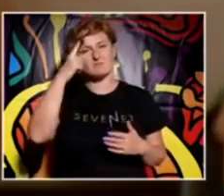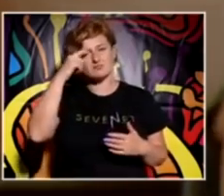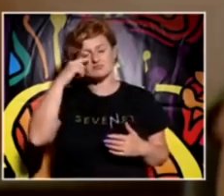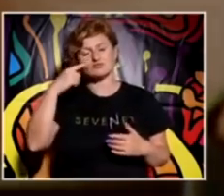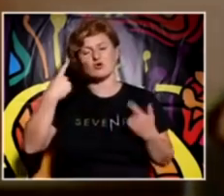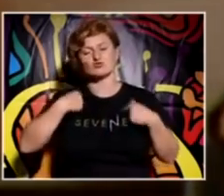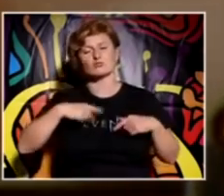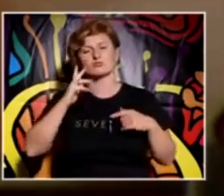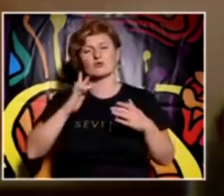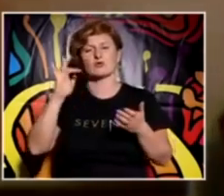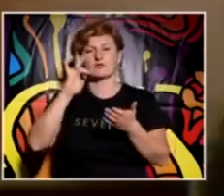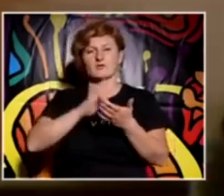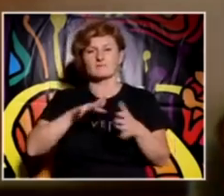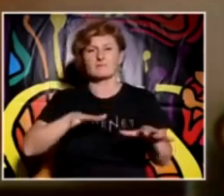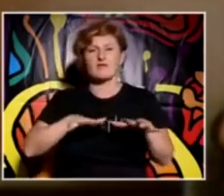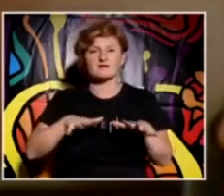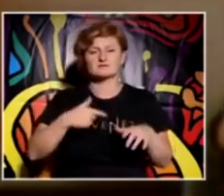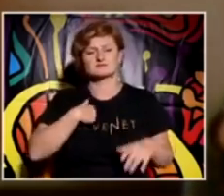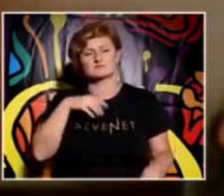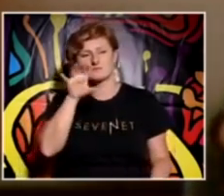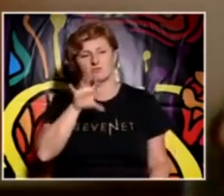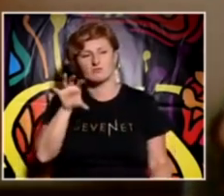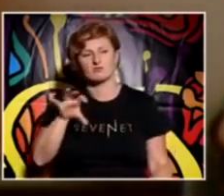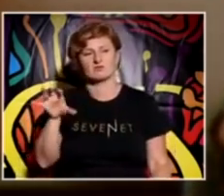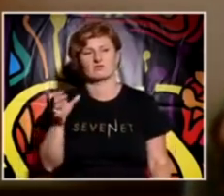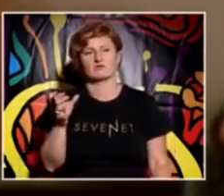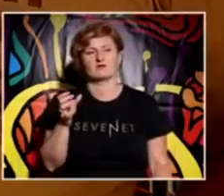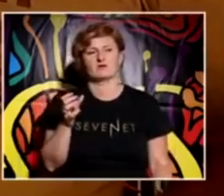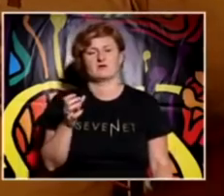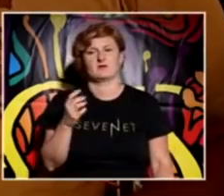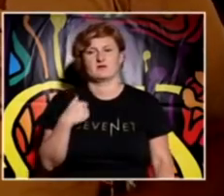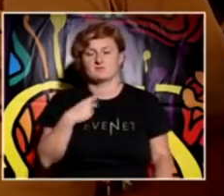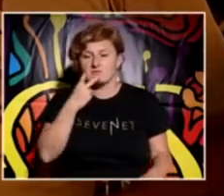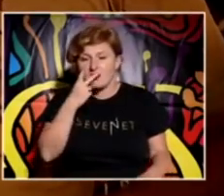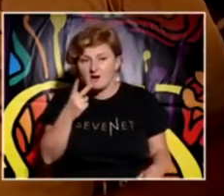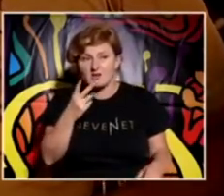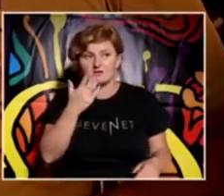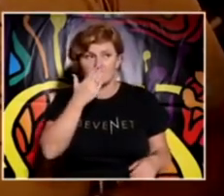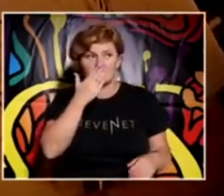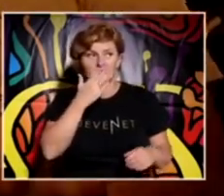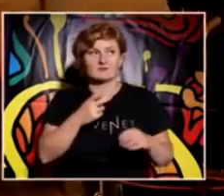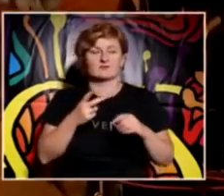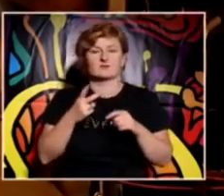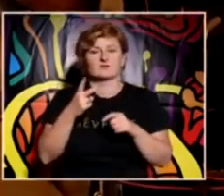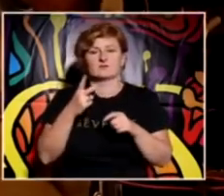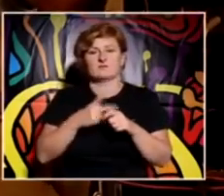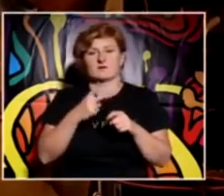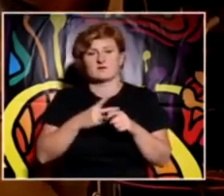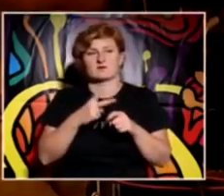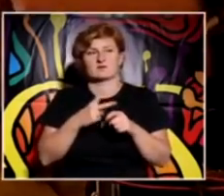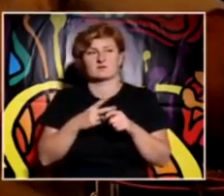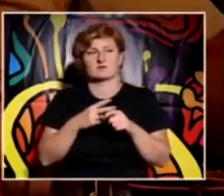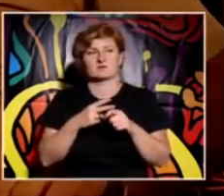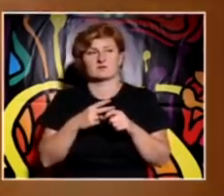miejscu, których śledzę, włączam, a tam jest 20 relacji do zobaczenia i pojawia mi się właśnie taka